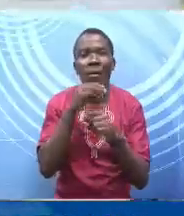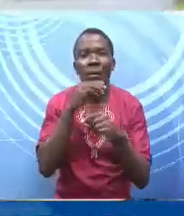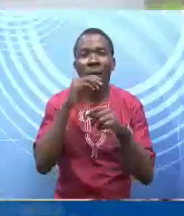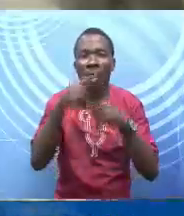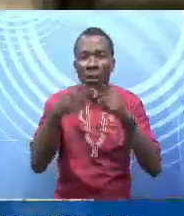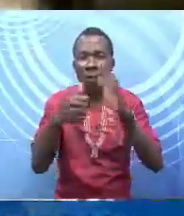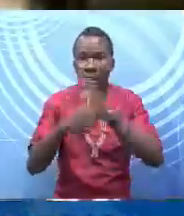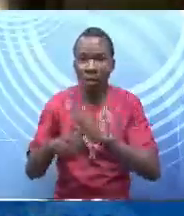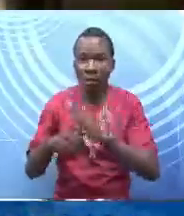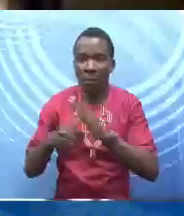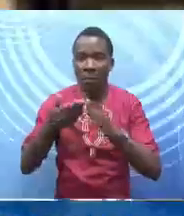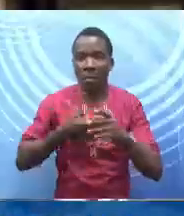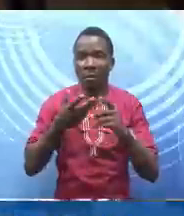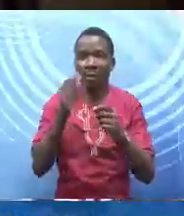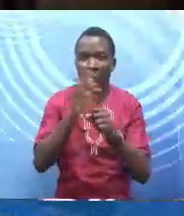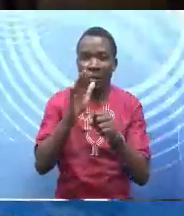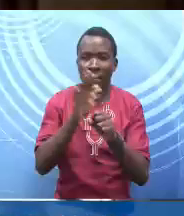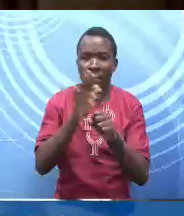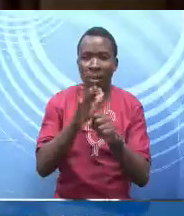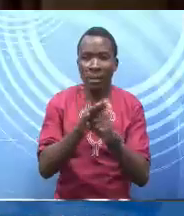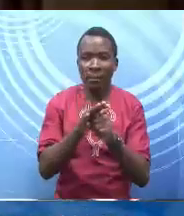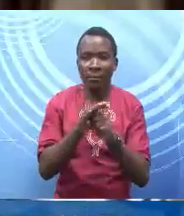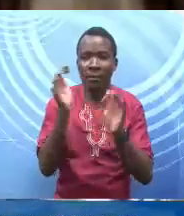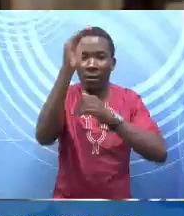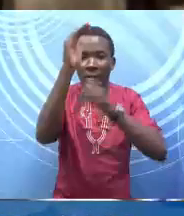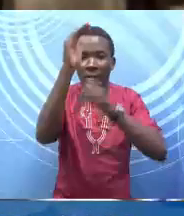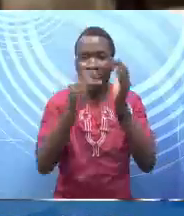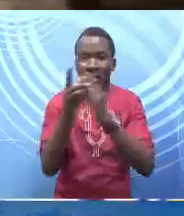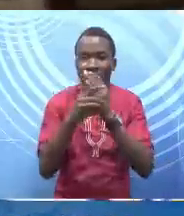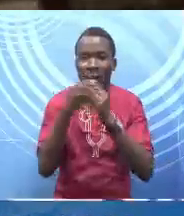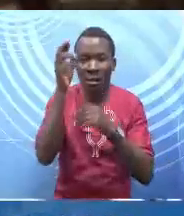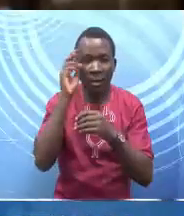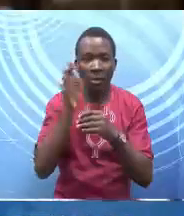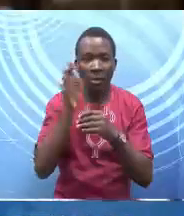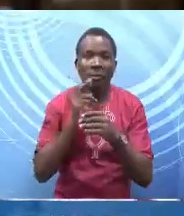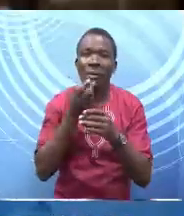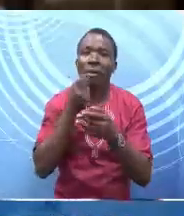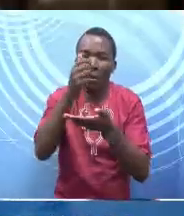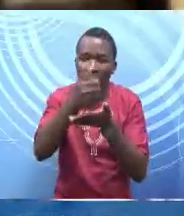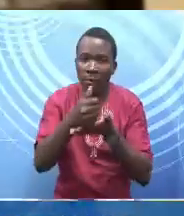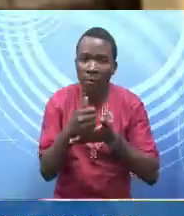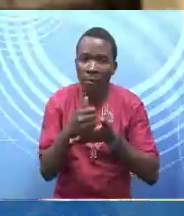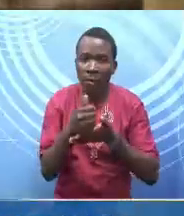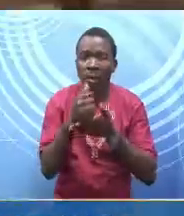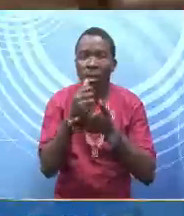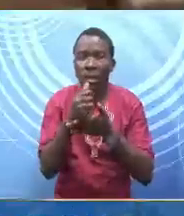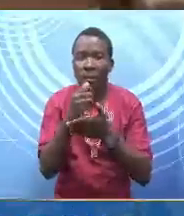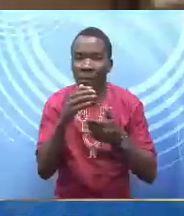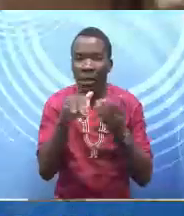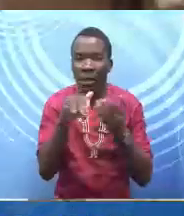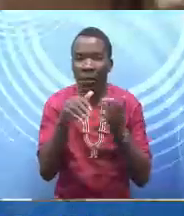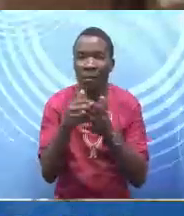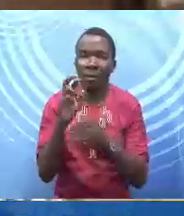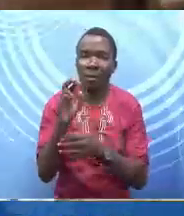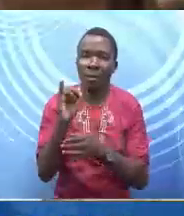akayabo k'amafaranga. Urwego rw'akarere ka Ruhango rwakagombye kumfasha first of all ni RIB akarere ka Ruhango